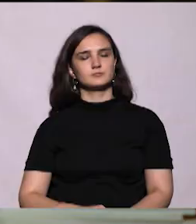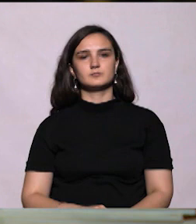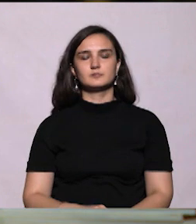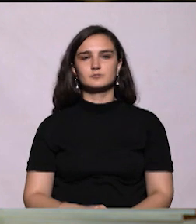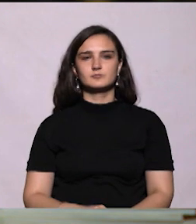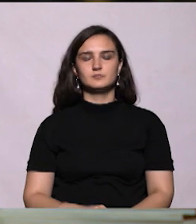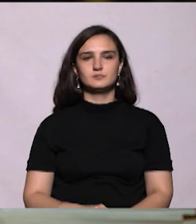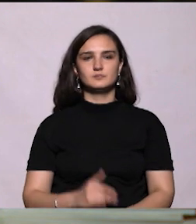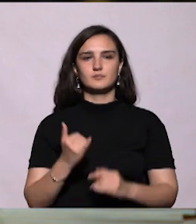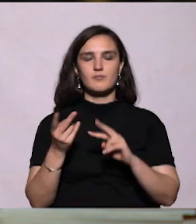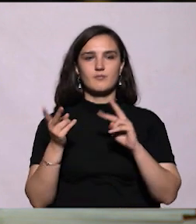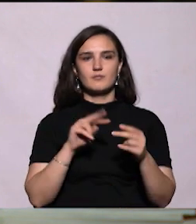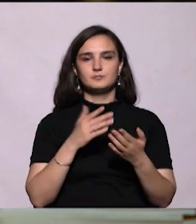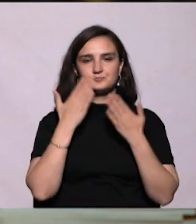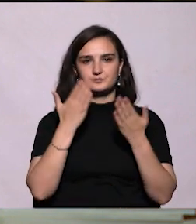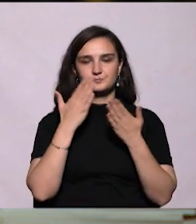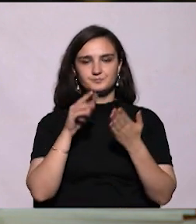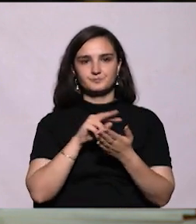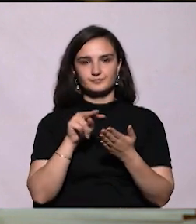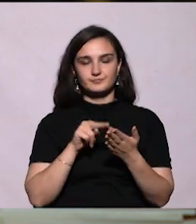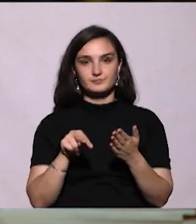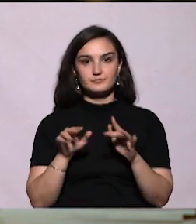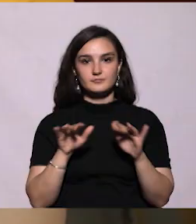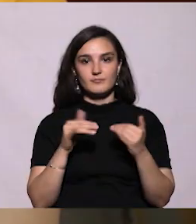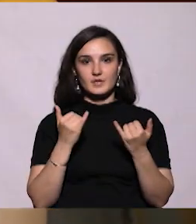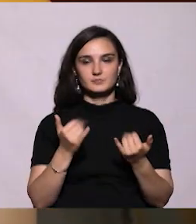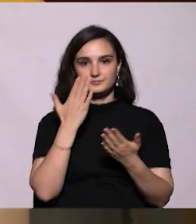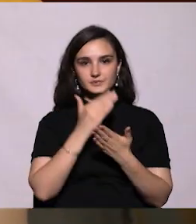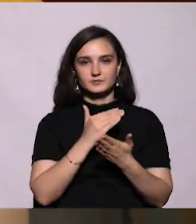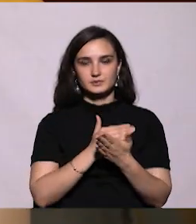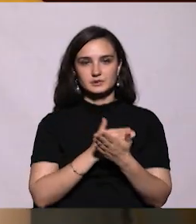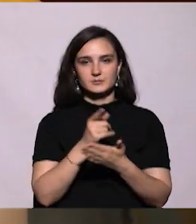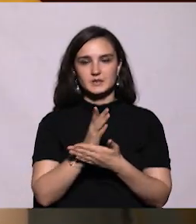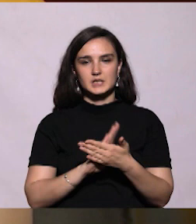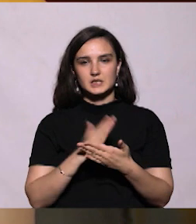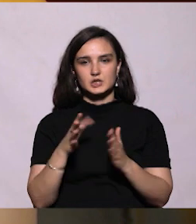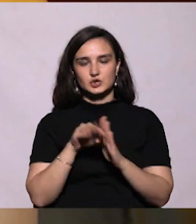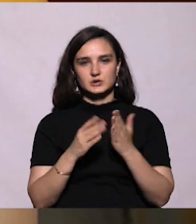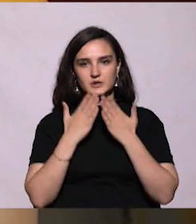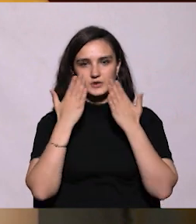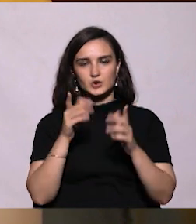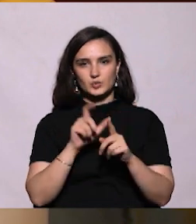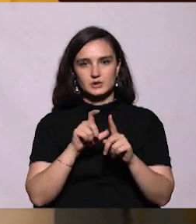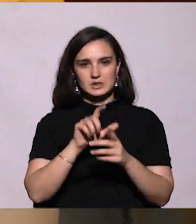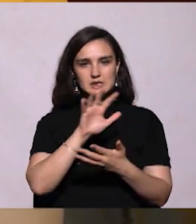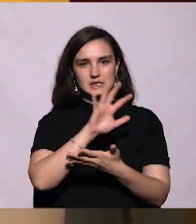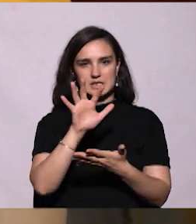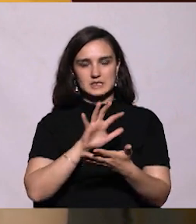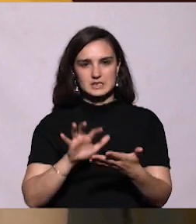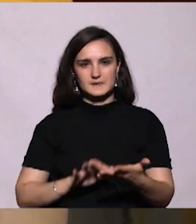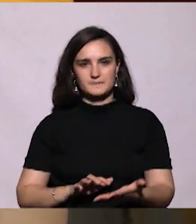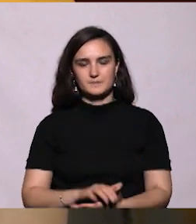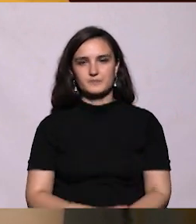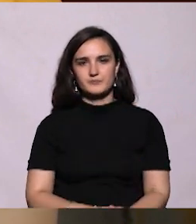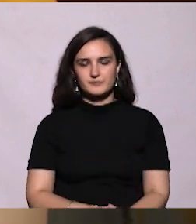Now, let's move on to our reading activity. ახლა კი გაკვეთილის ამ ნაწილში წავიკითხოთ ტექსტი.